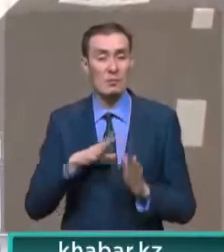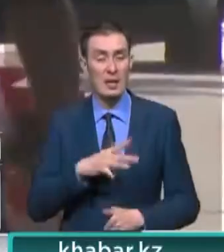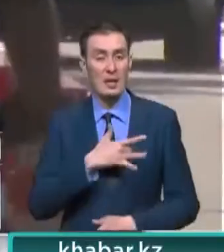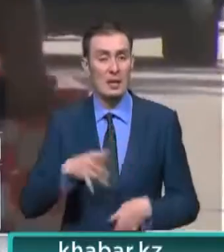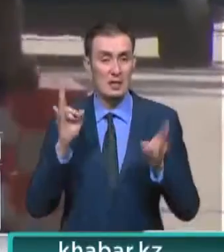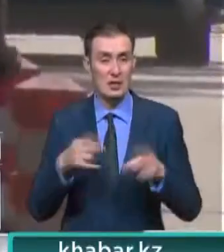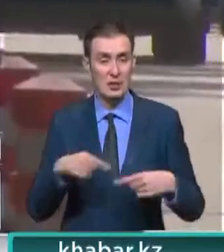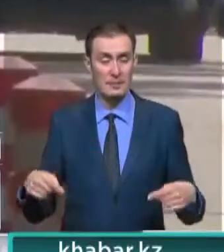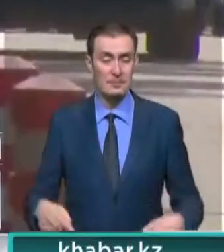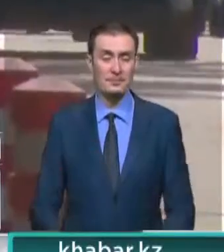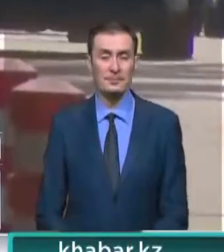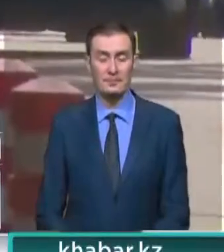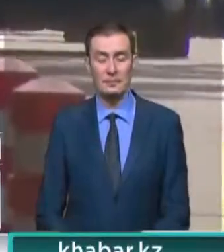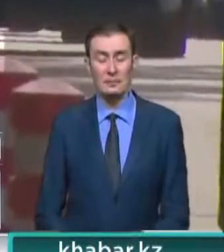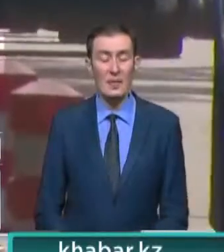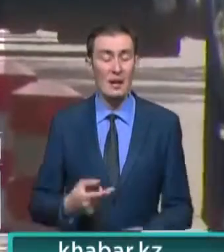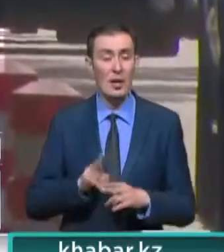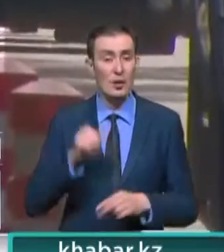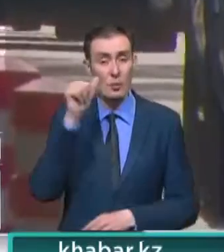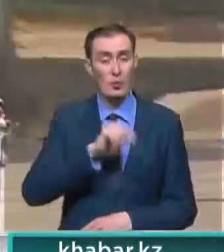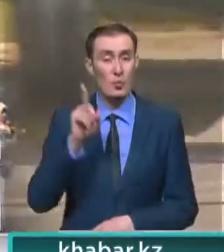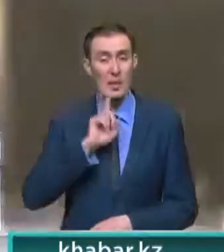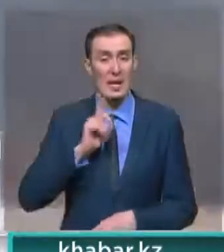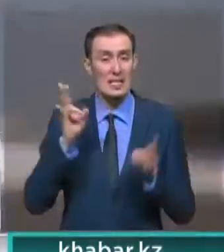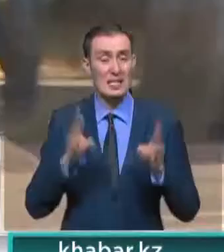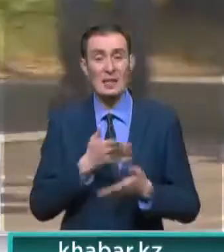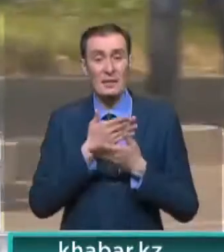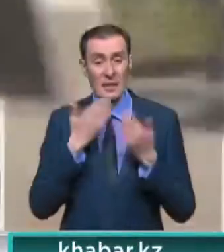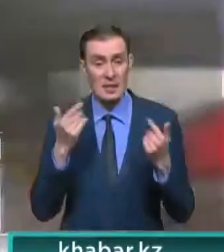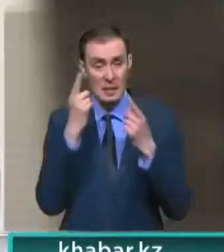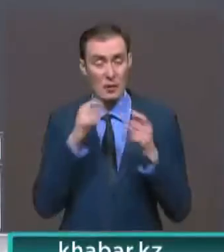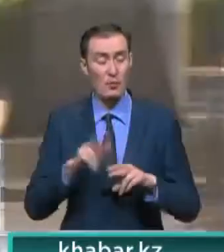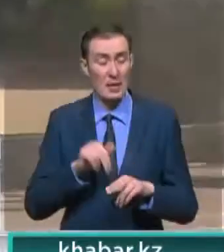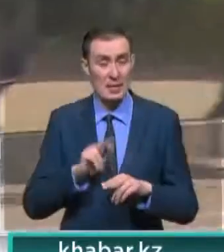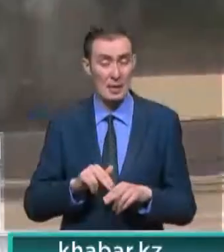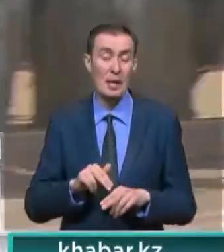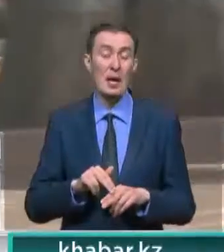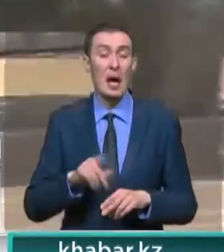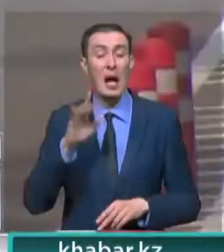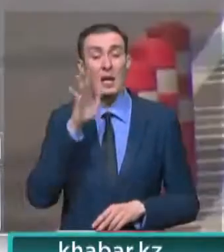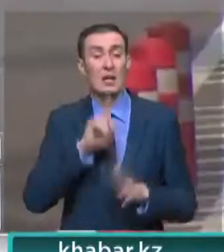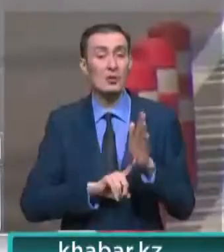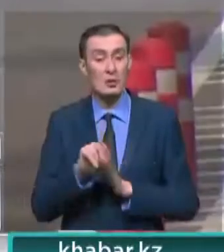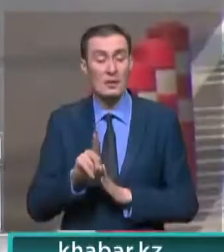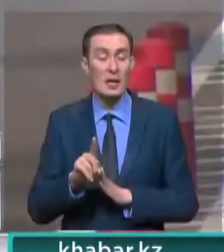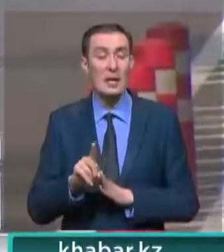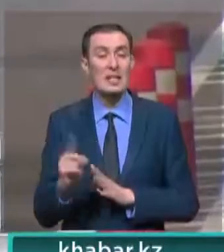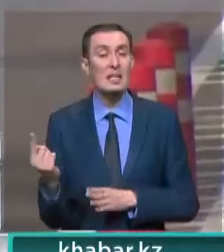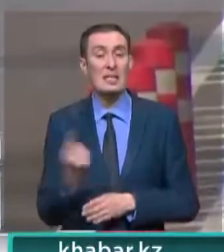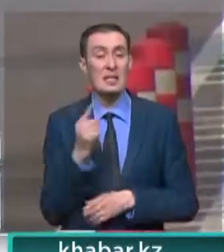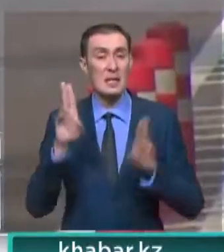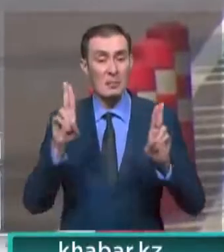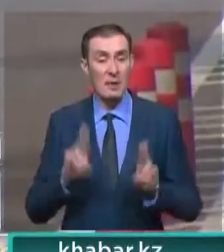получили различные травмы. В этом году пока инцидентов нет, сообщили в правоохранительном ведомстве. Когда заработают единые правила